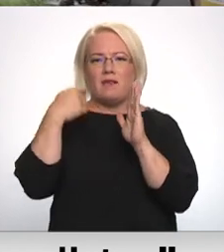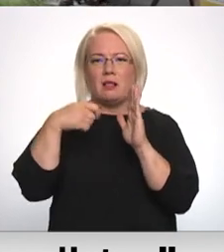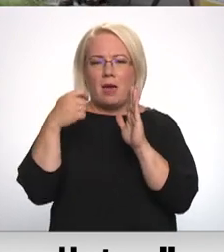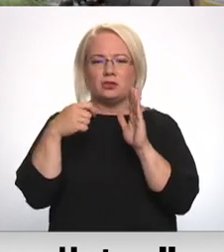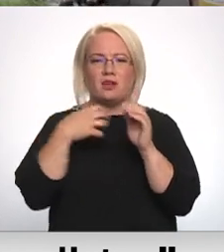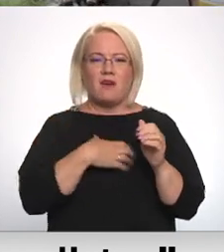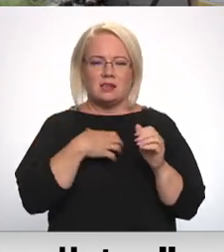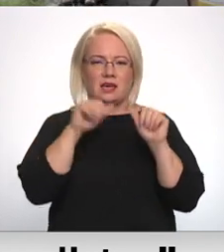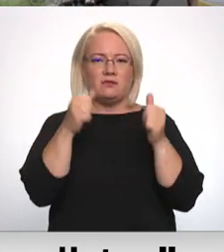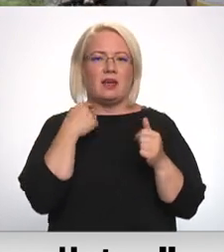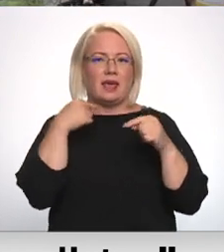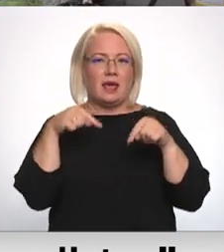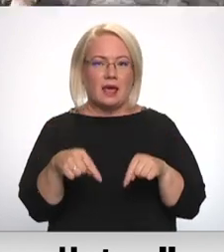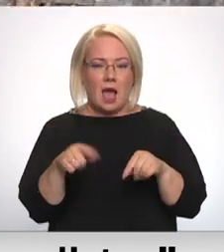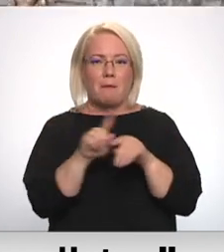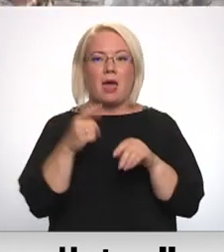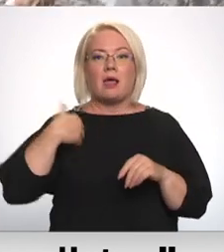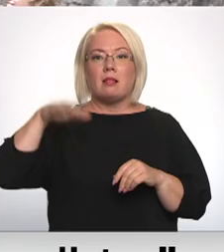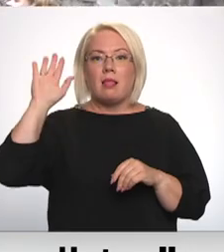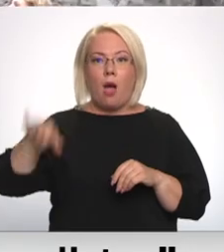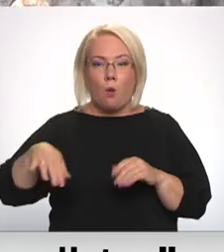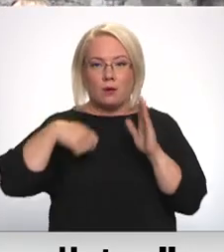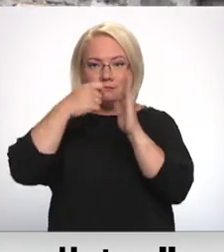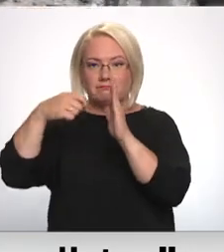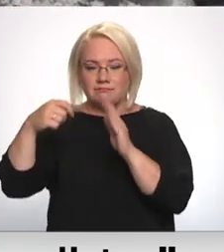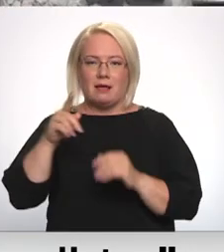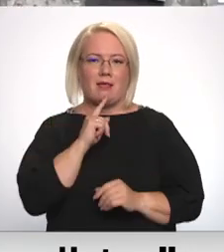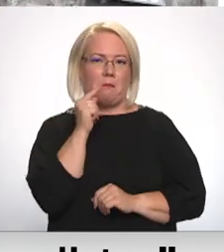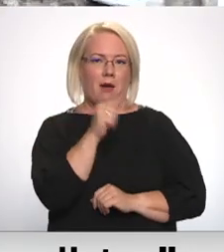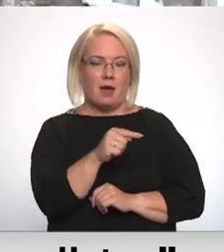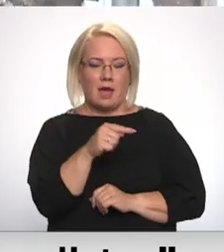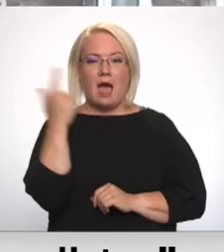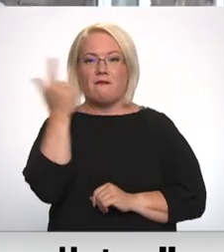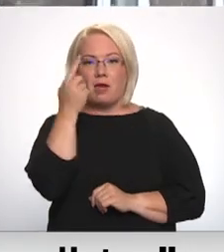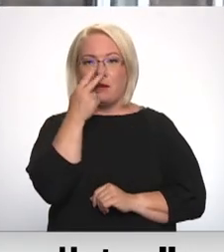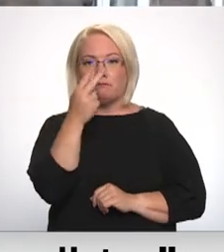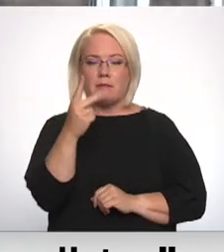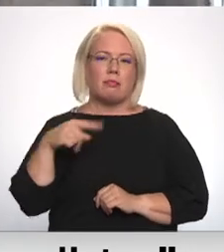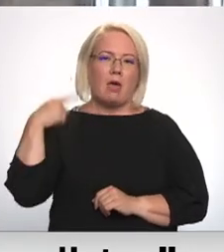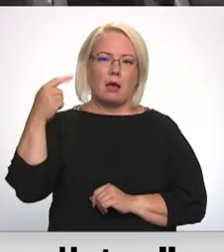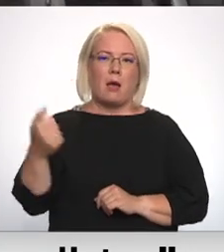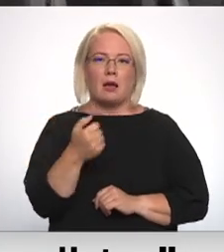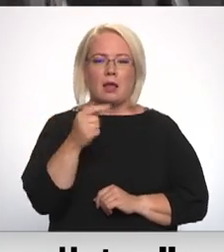Rīgā, taču ārskatu uzņemt Liepājā. Pie skatītājiem filmu nonākšot nākamā gada pirmajā pusē.